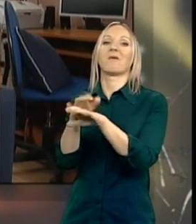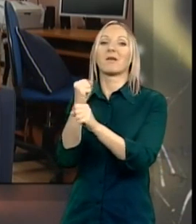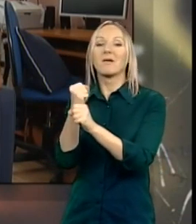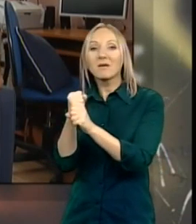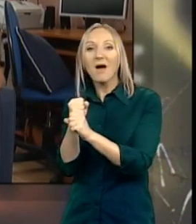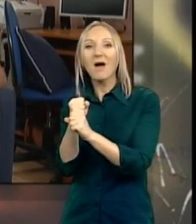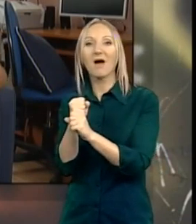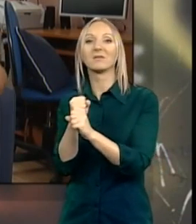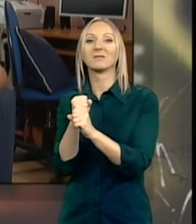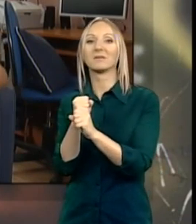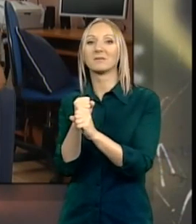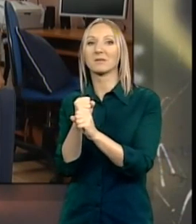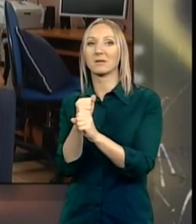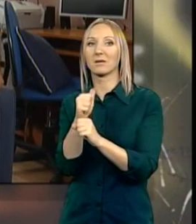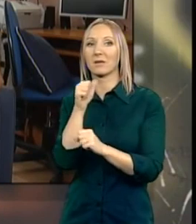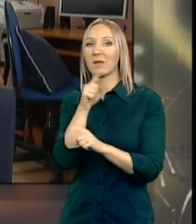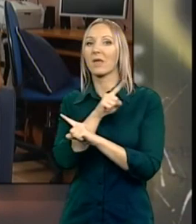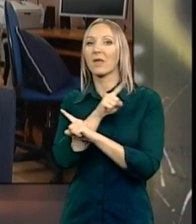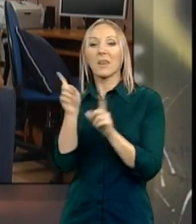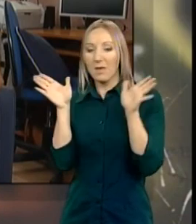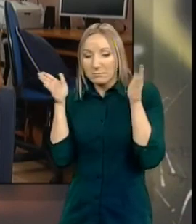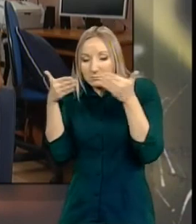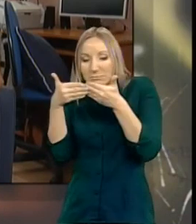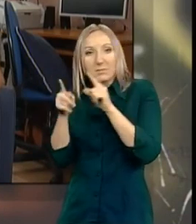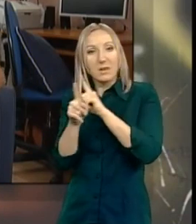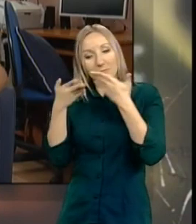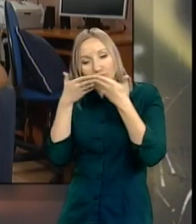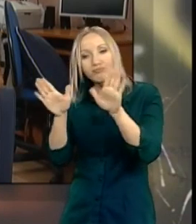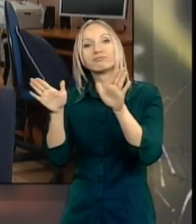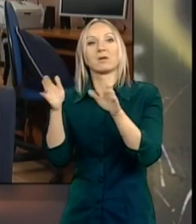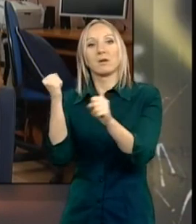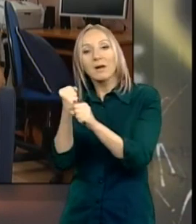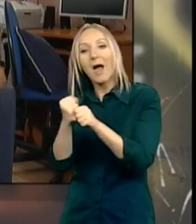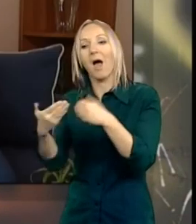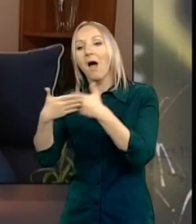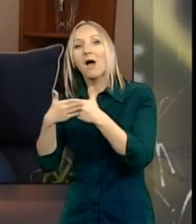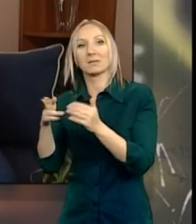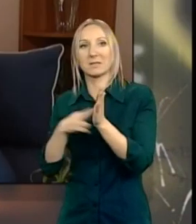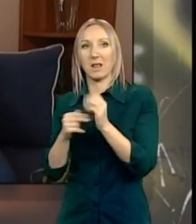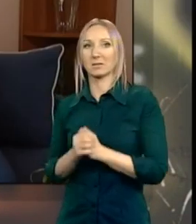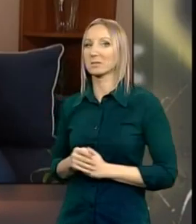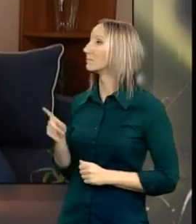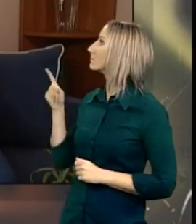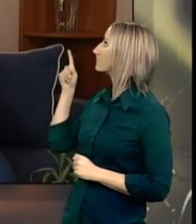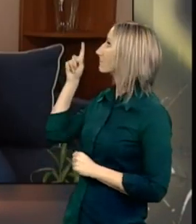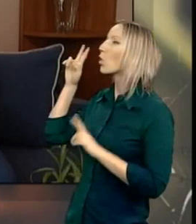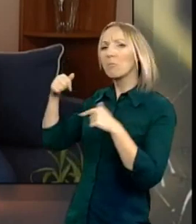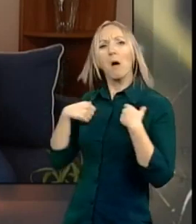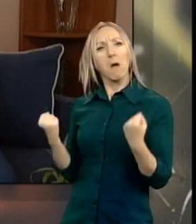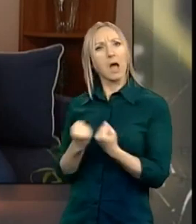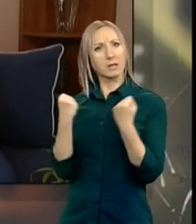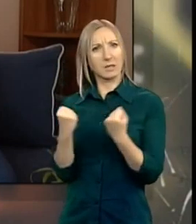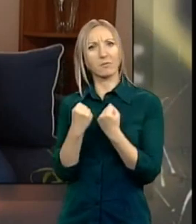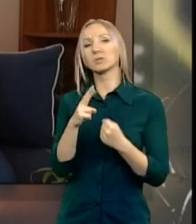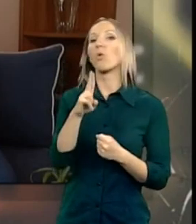i ne zatvaranje stvari. Ne zatvaranje, nego jednostavno rad. Ima neke aktivnosti,